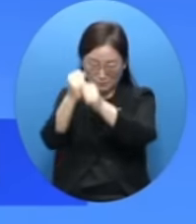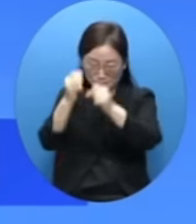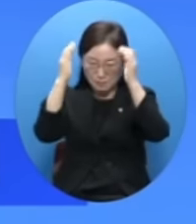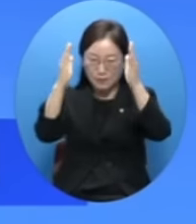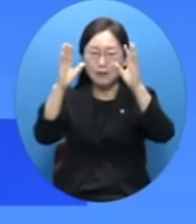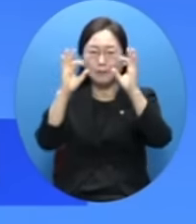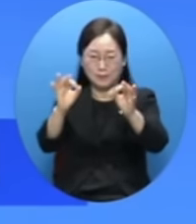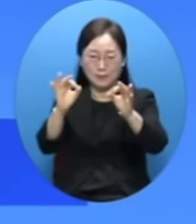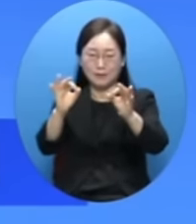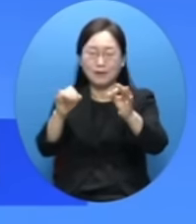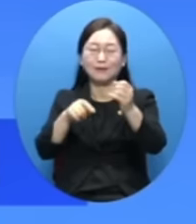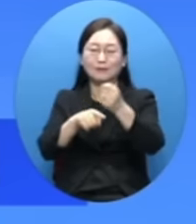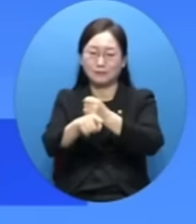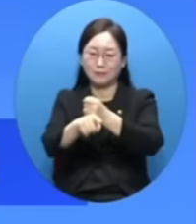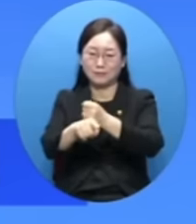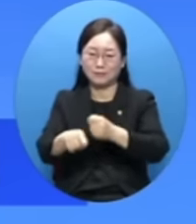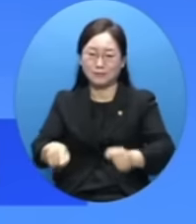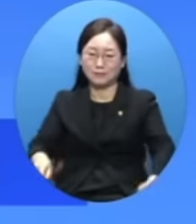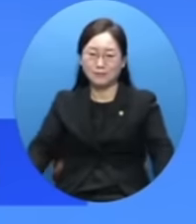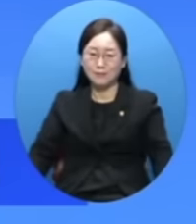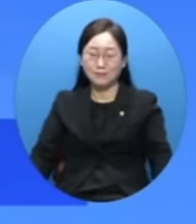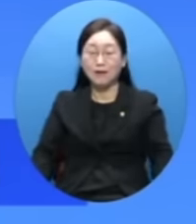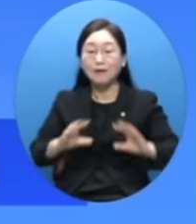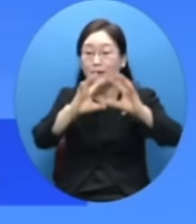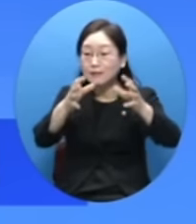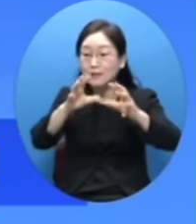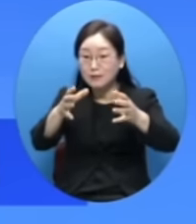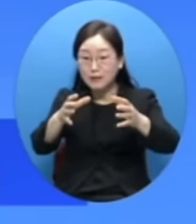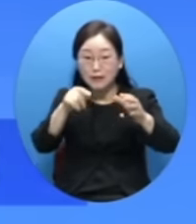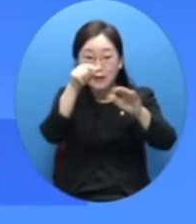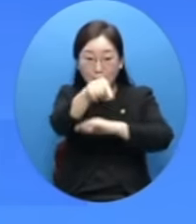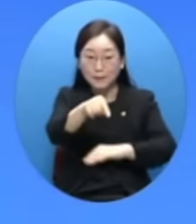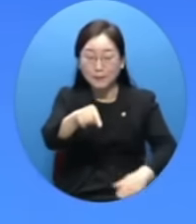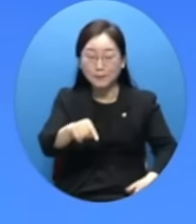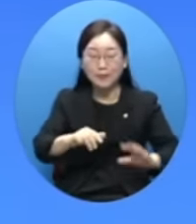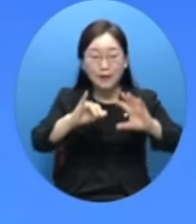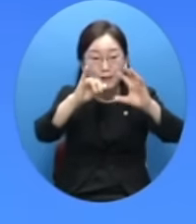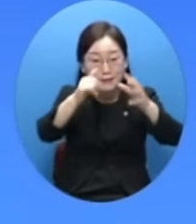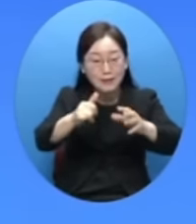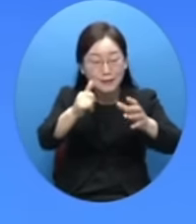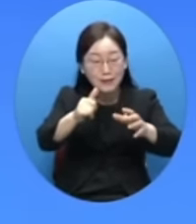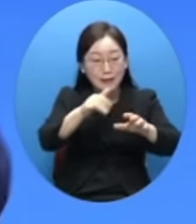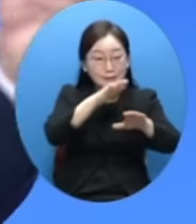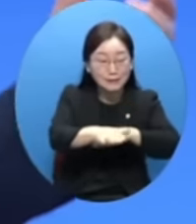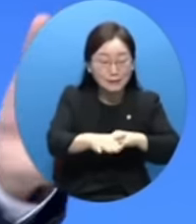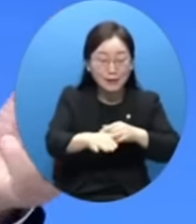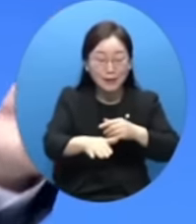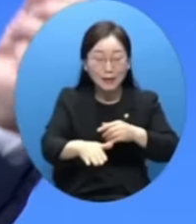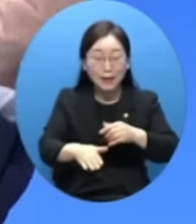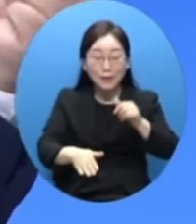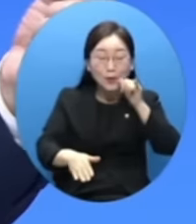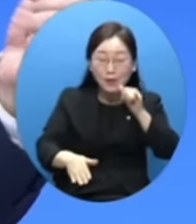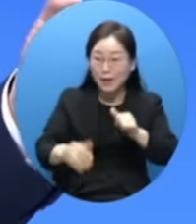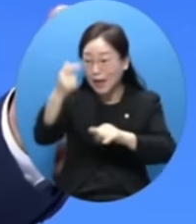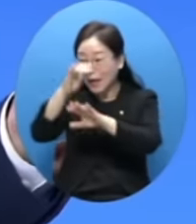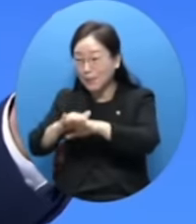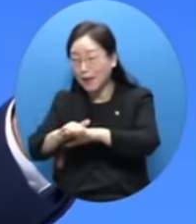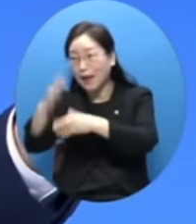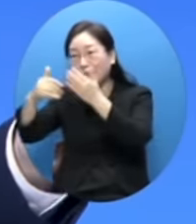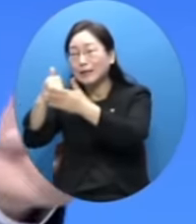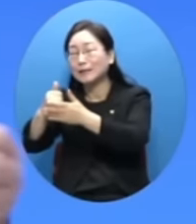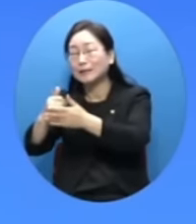것을 말씀합니다. 세상에 나가서는 세상을 사랑하고 예배드릴 때는 하나님을 사랑하고 이렇게 두 마음을 품으면 안